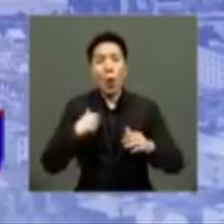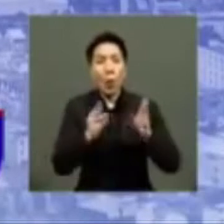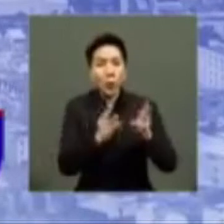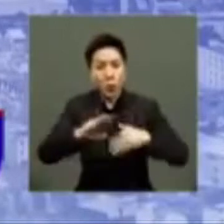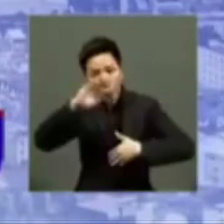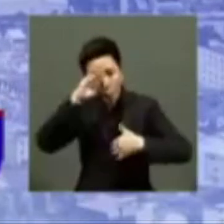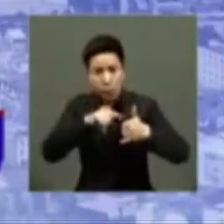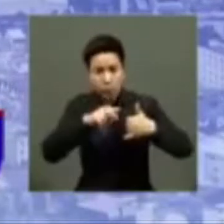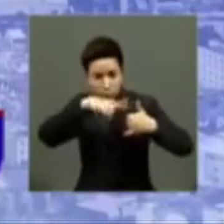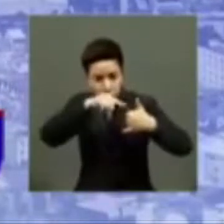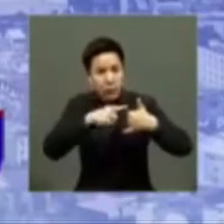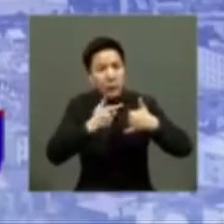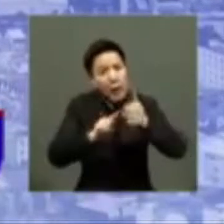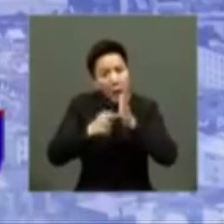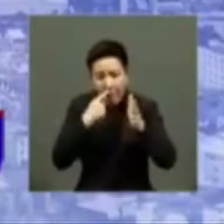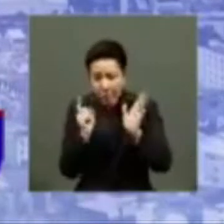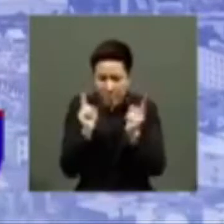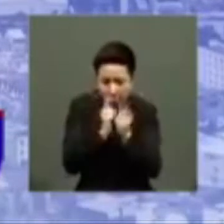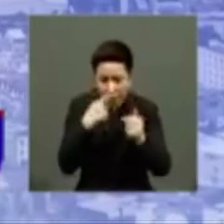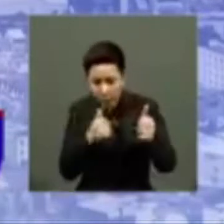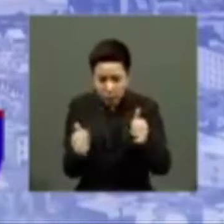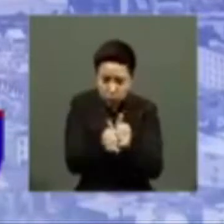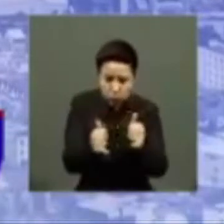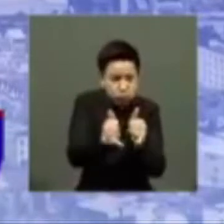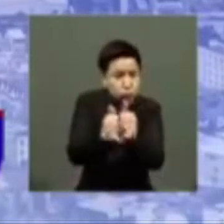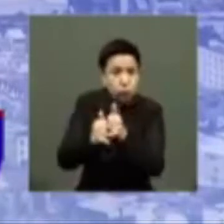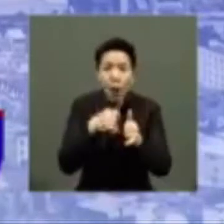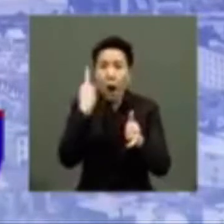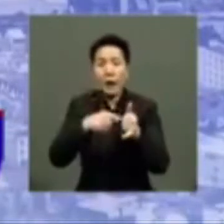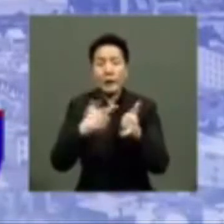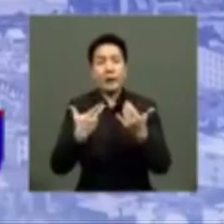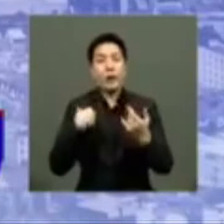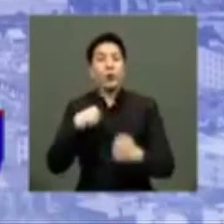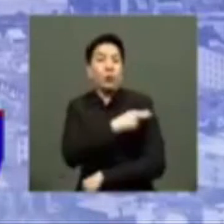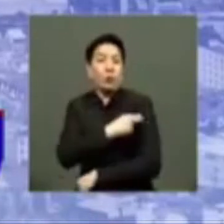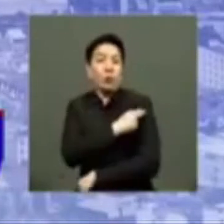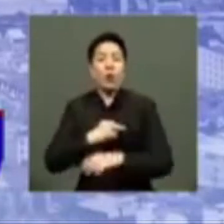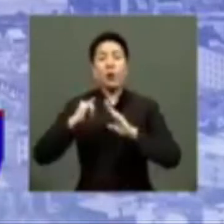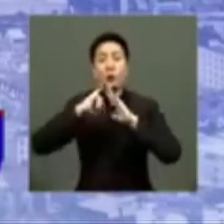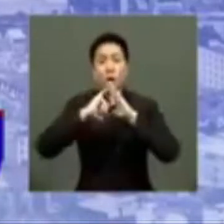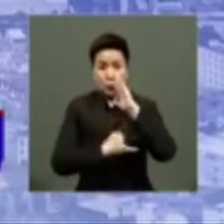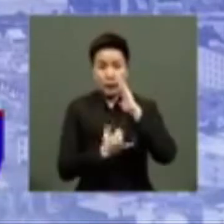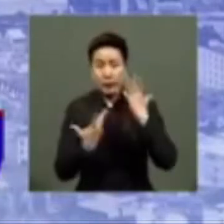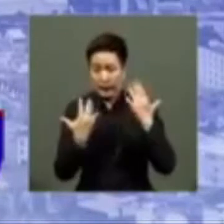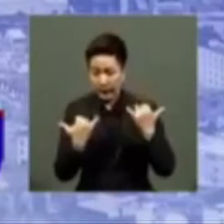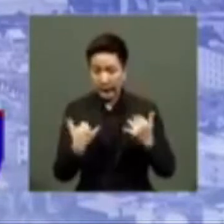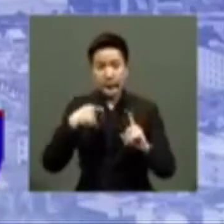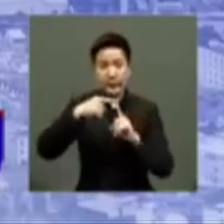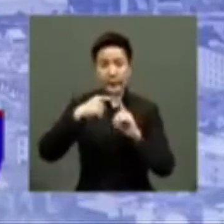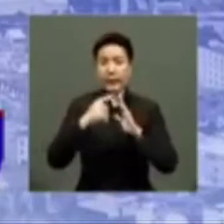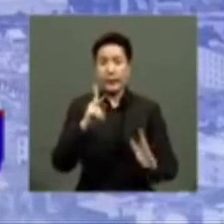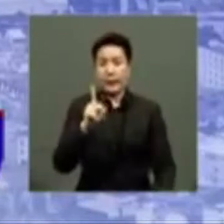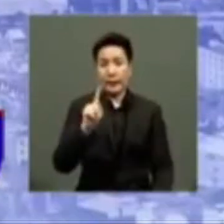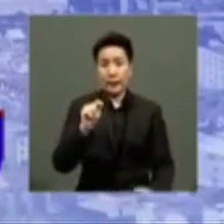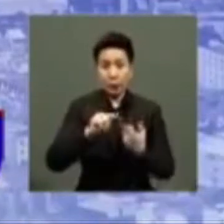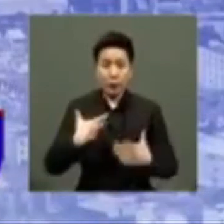ครับส่วนกรณีที่ปรากฏคลิปว่ามีคนประสบเหตุบนถนนแล้วไม่มีใครกล้าเข้าไปช่วยนะคะเพราะว่ากลัวว่าจะติด